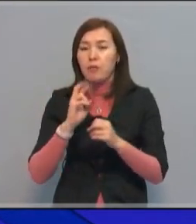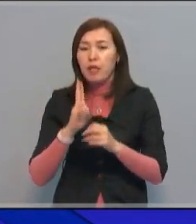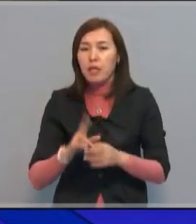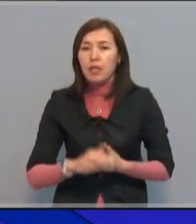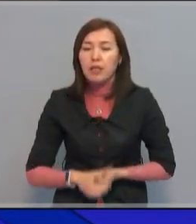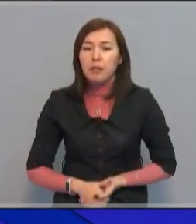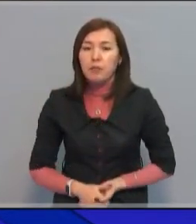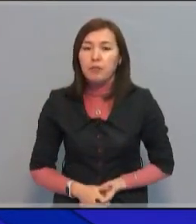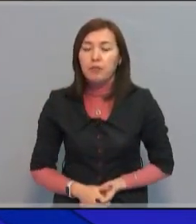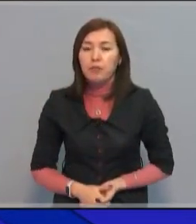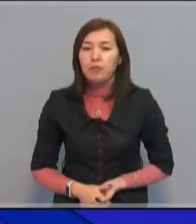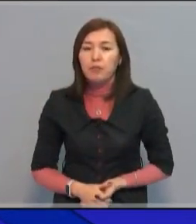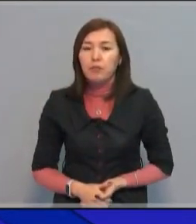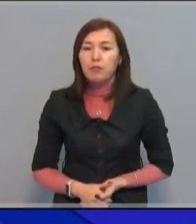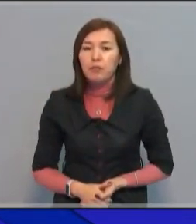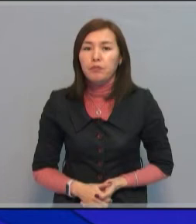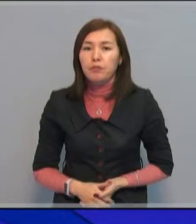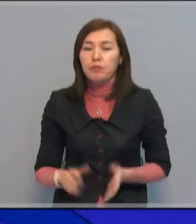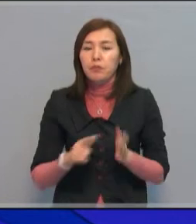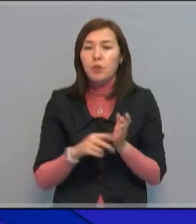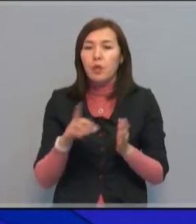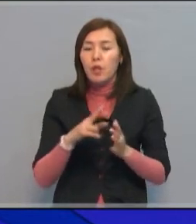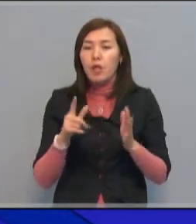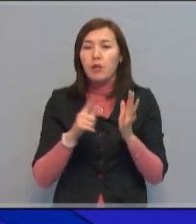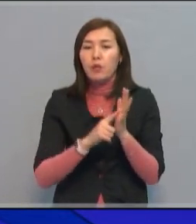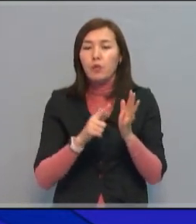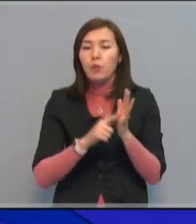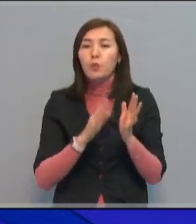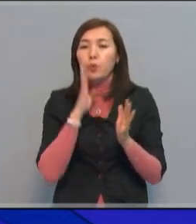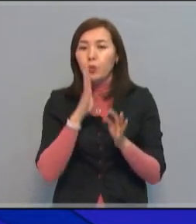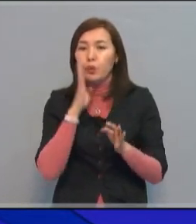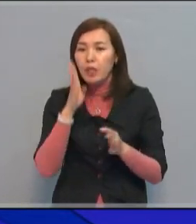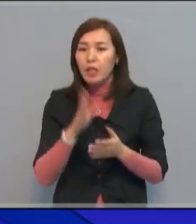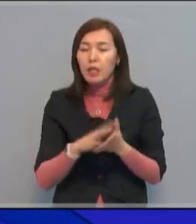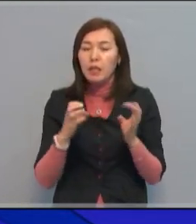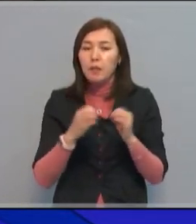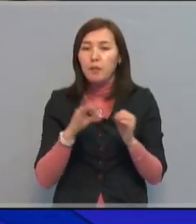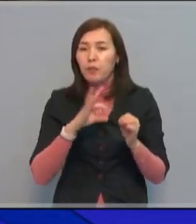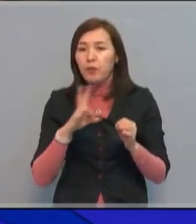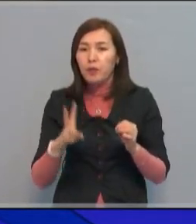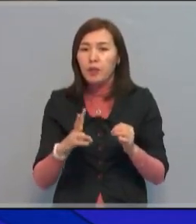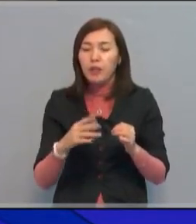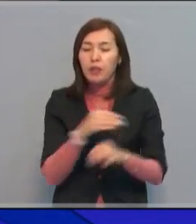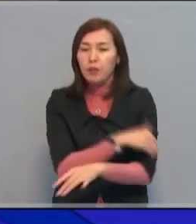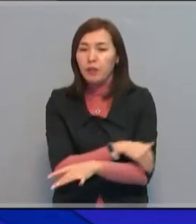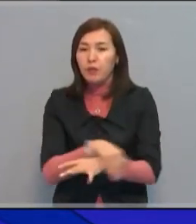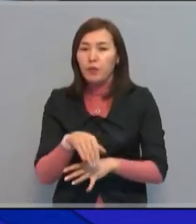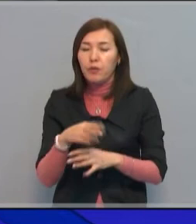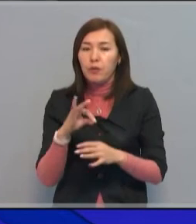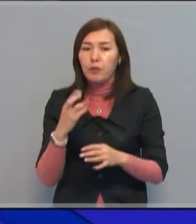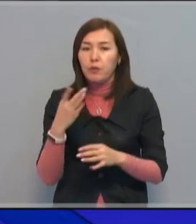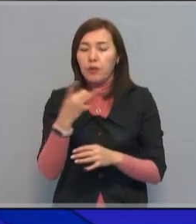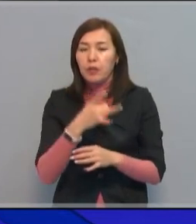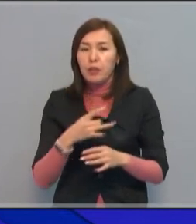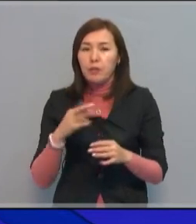спецтехники. 7 января... 7 часов 10 минут нахожусь по адресу